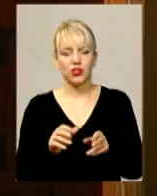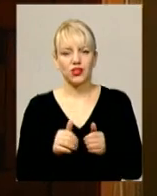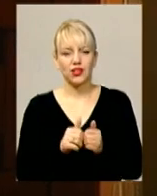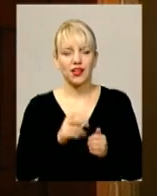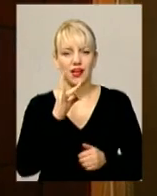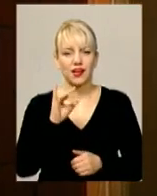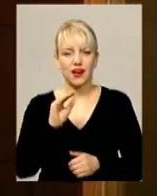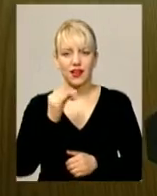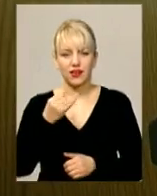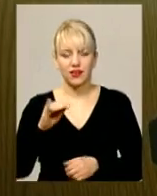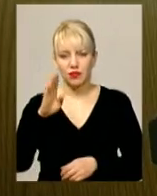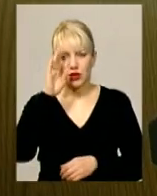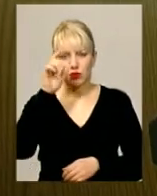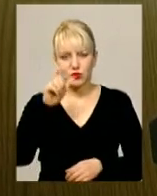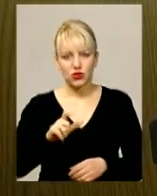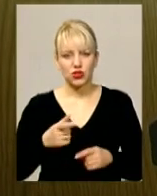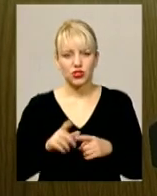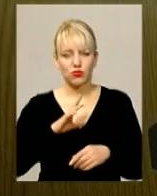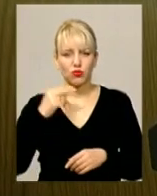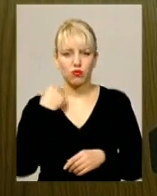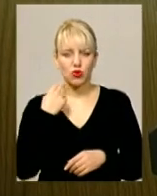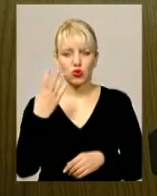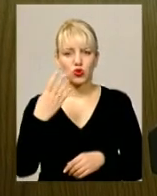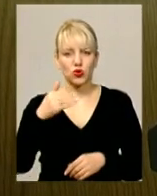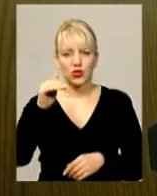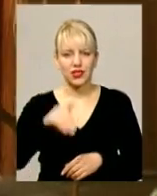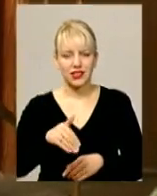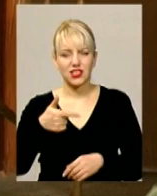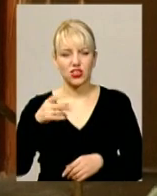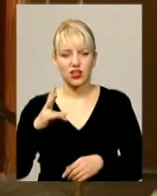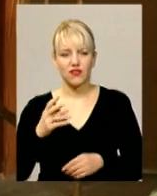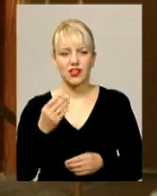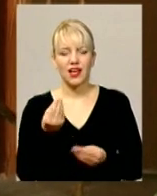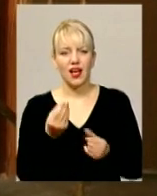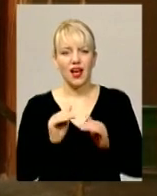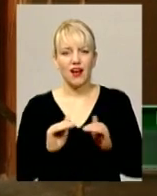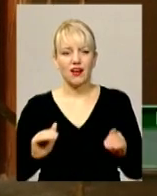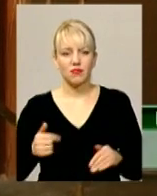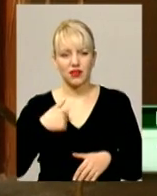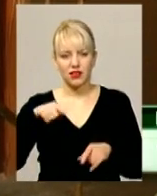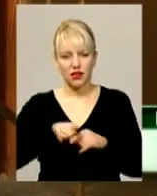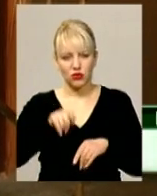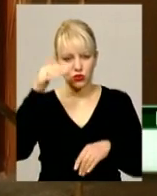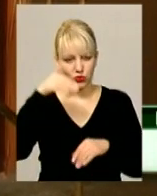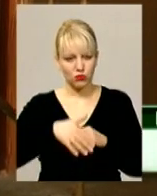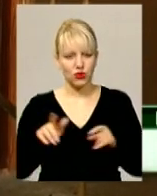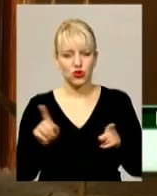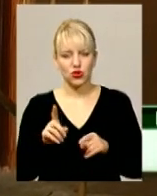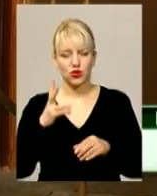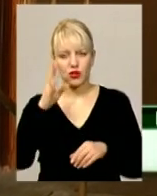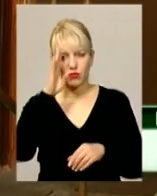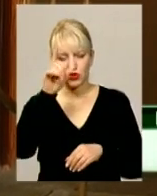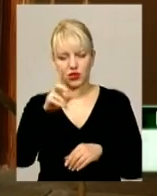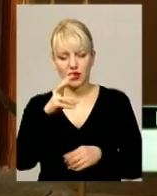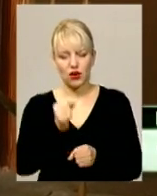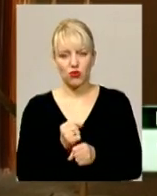тиша. Чоловік заборгував на утримання дитини майже 40 тисяч гривень аліментів. Я так розумію, що він на роботі, певний період даний боржник